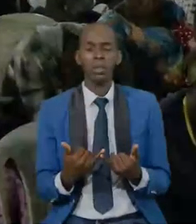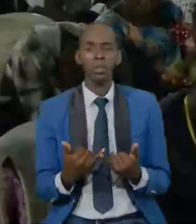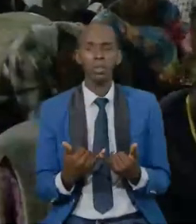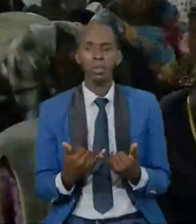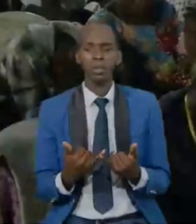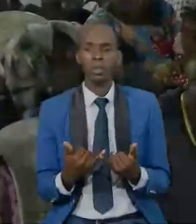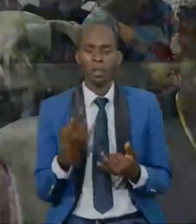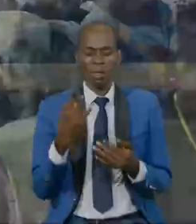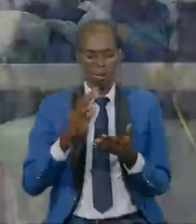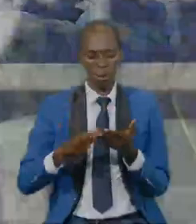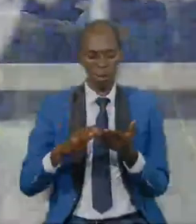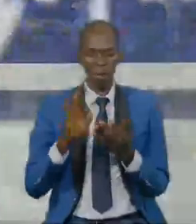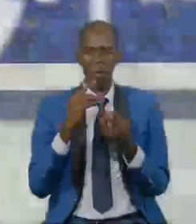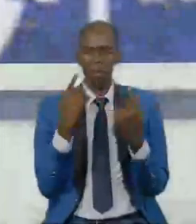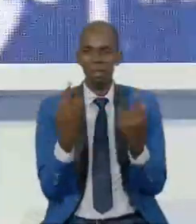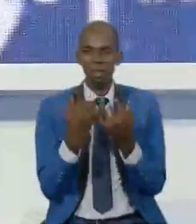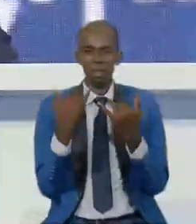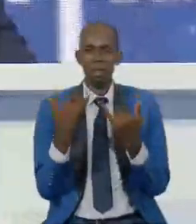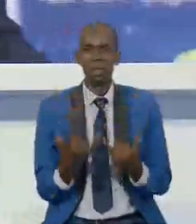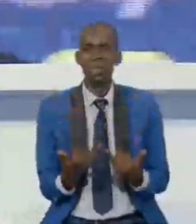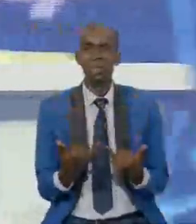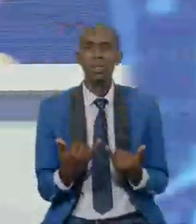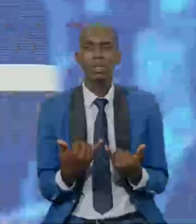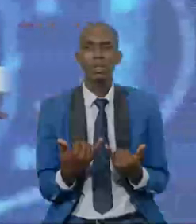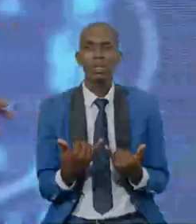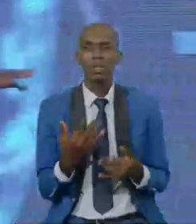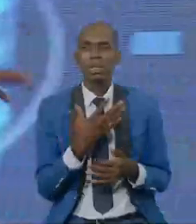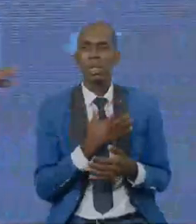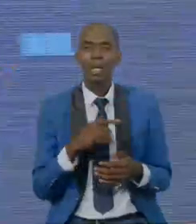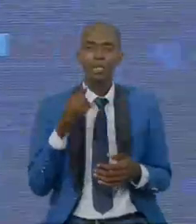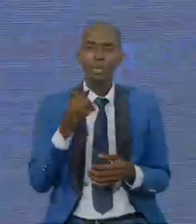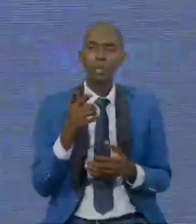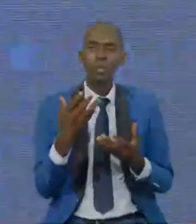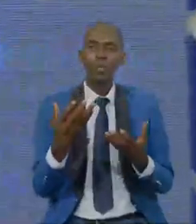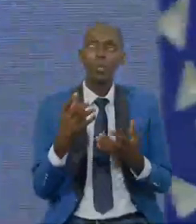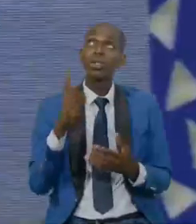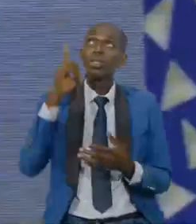maintenant, si tu veux que Dieu pardonne tes péchés